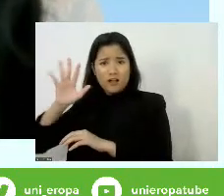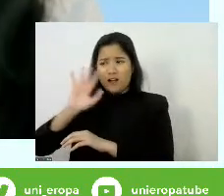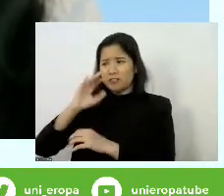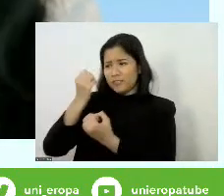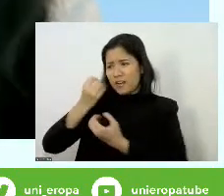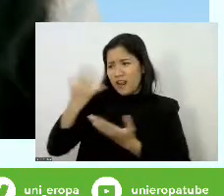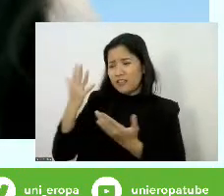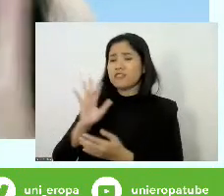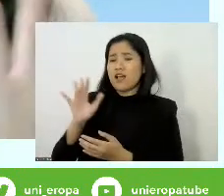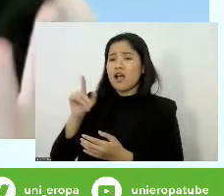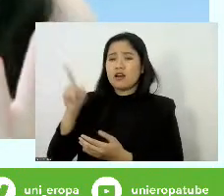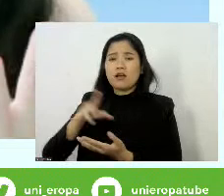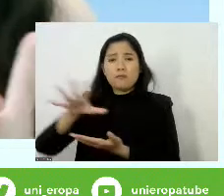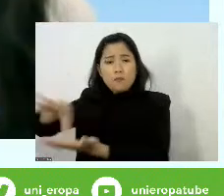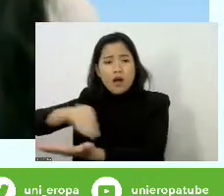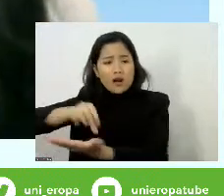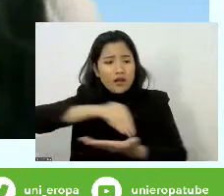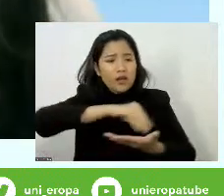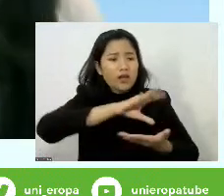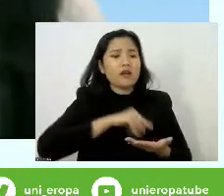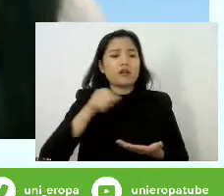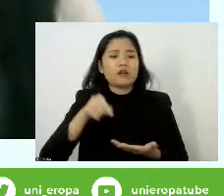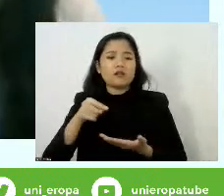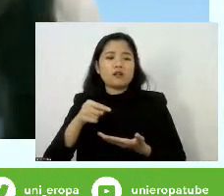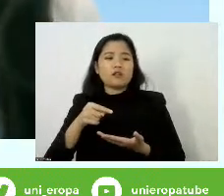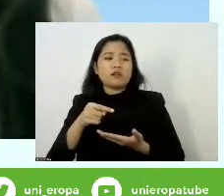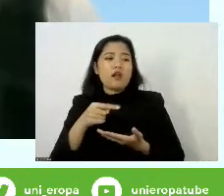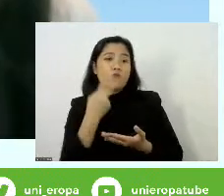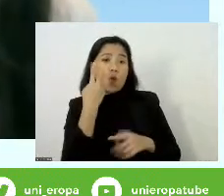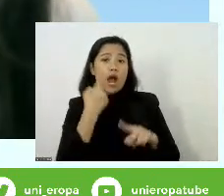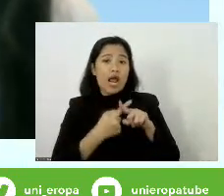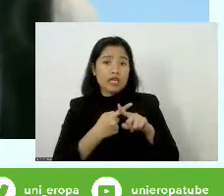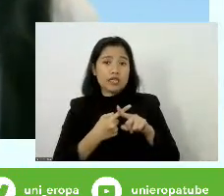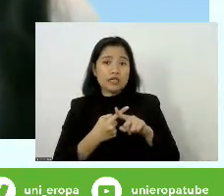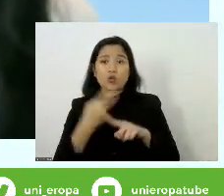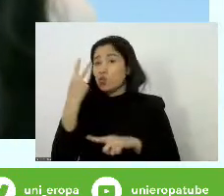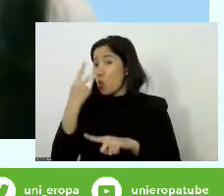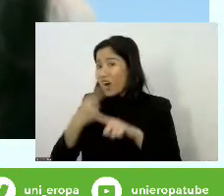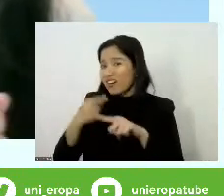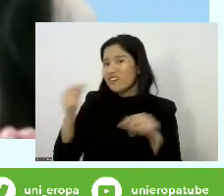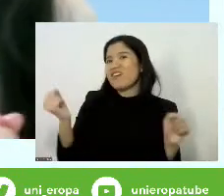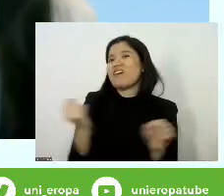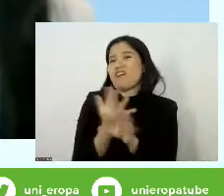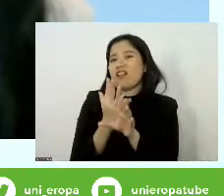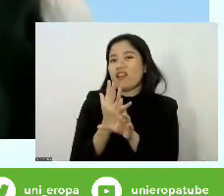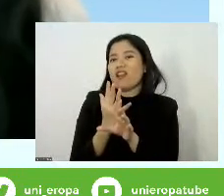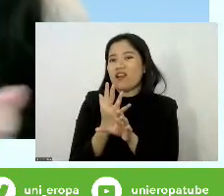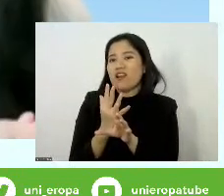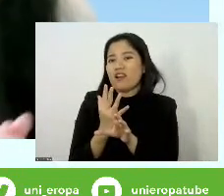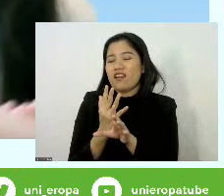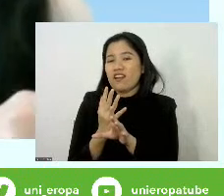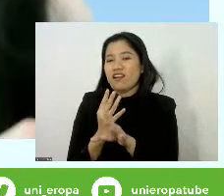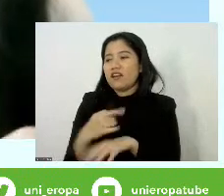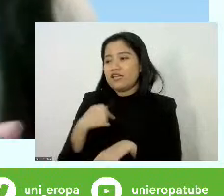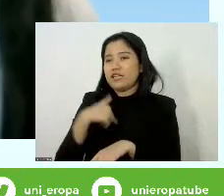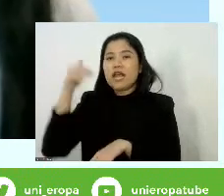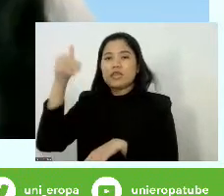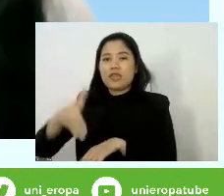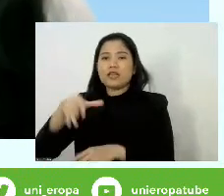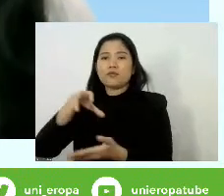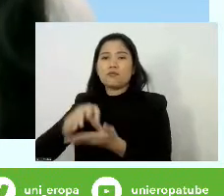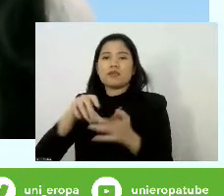gagal jadi banyak petani tiga kali panen dua kali panennya gagal baru-baru ini Aku berkunjung ke kendang